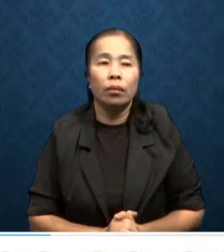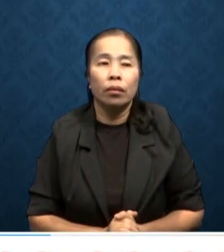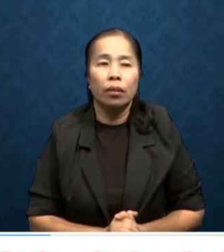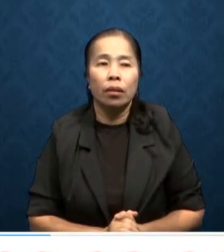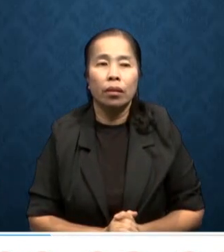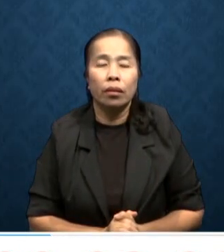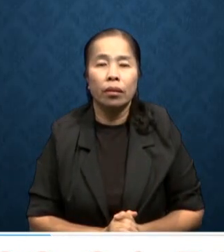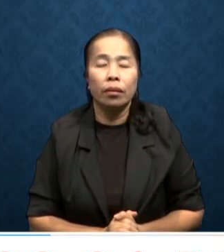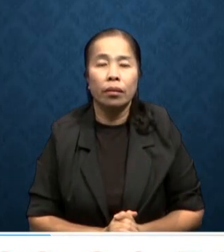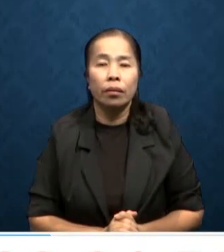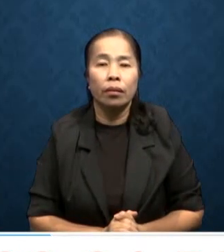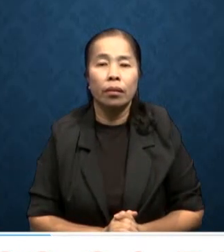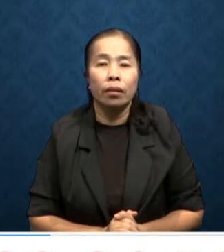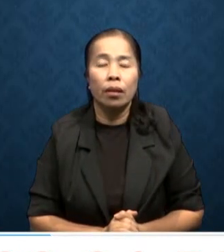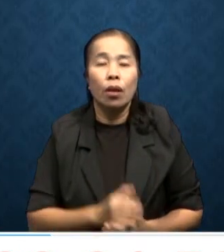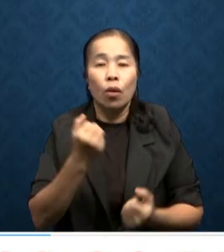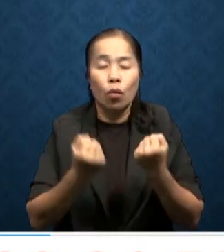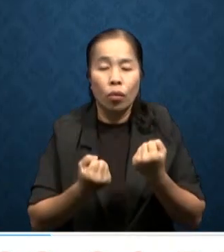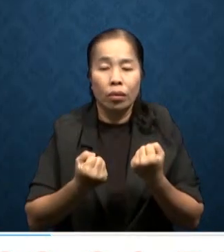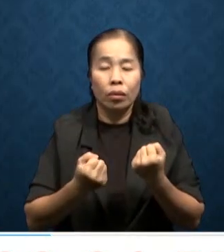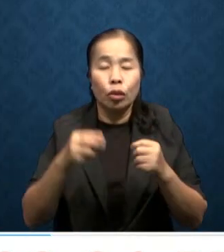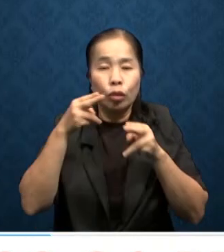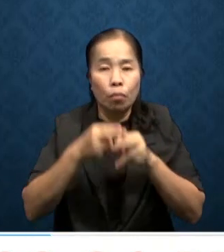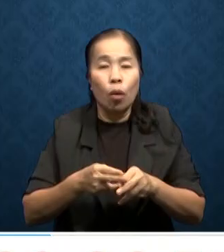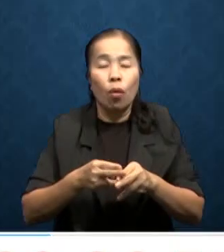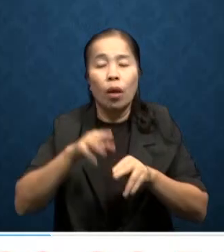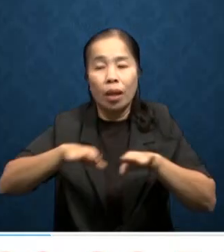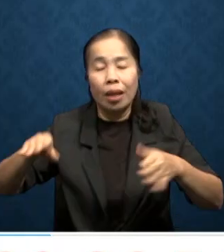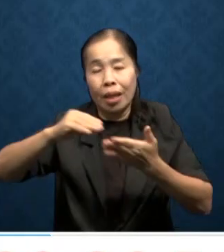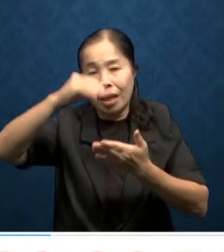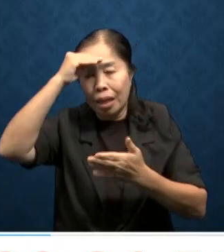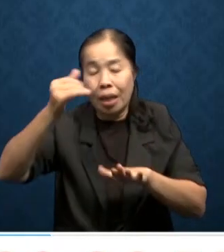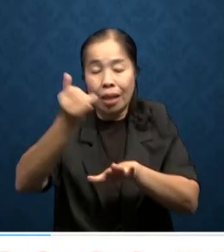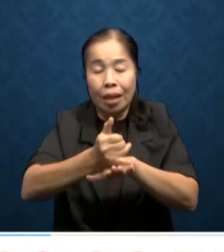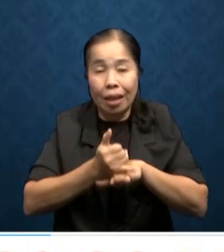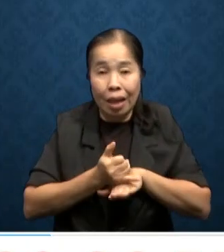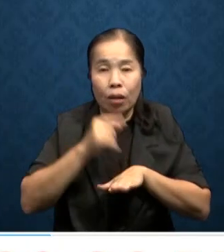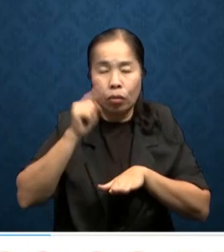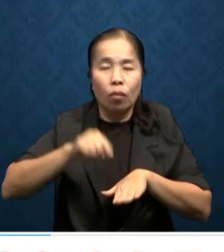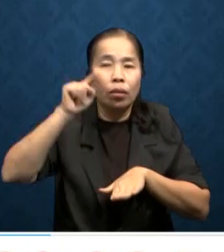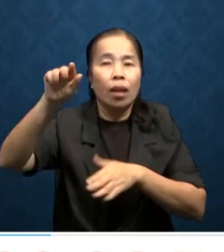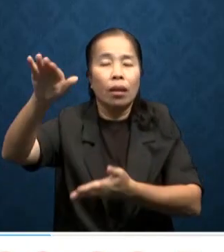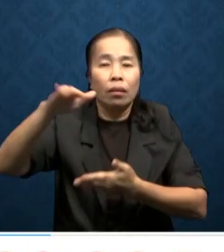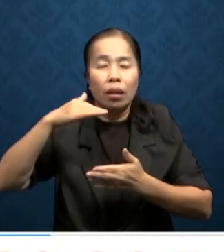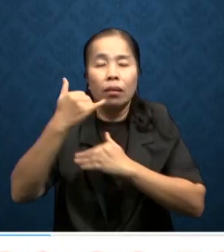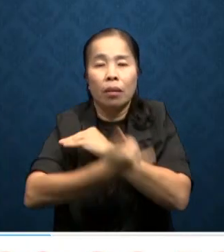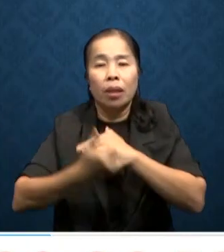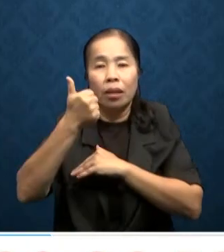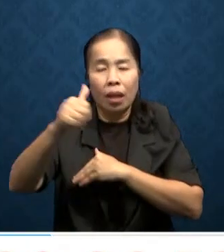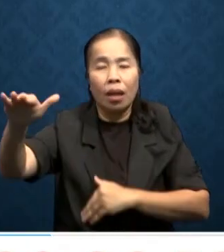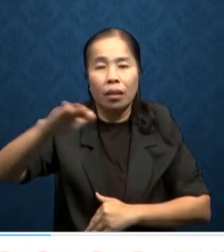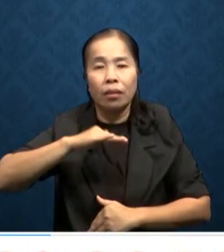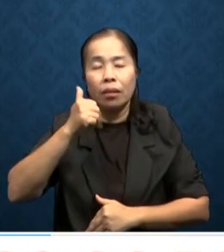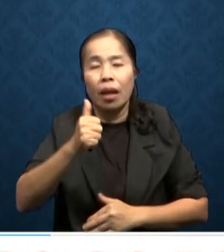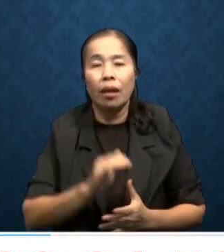สามารถนำเข้ารถนักเรียนจากต่างประเทศที่มีมาตรฐานสูงคือโดยสรุปนะคะเหตุการณ์รถบรรทัก